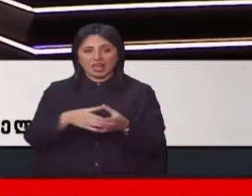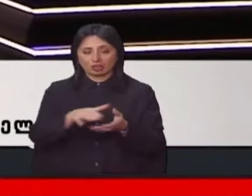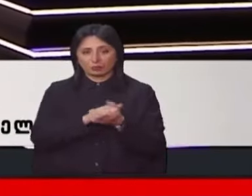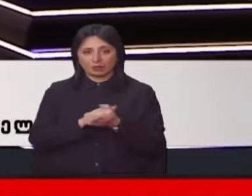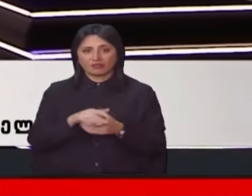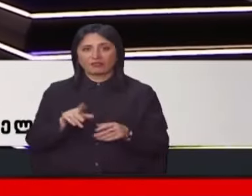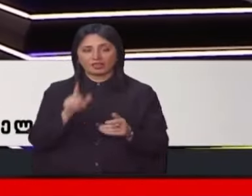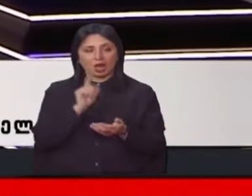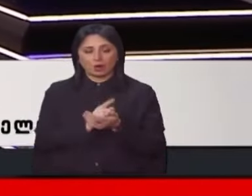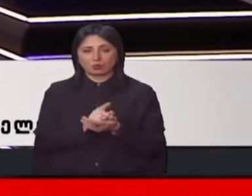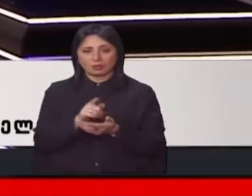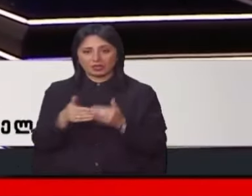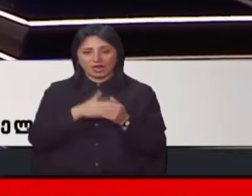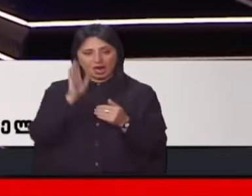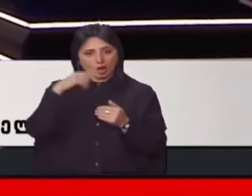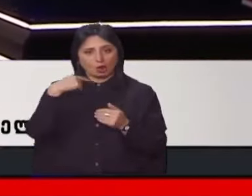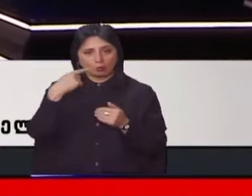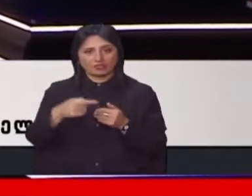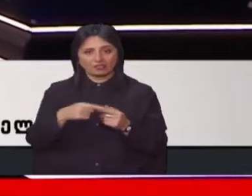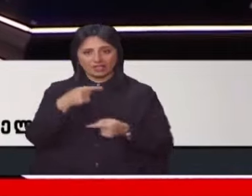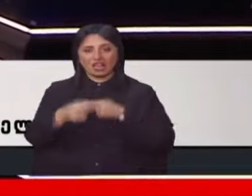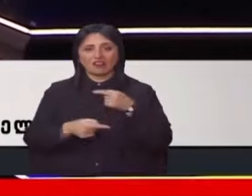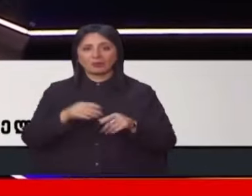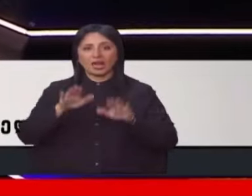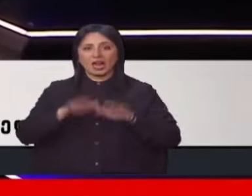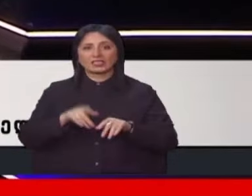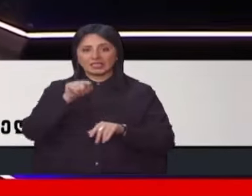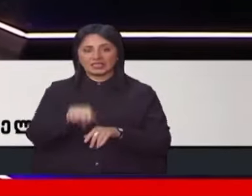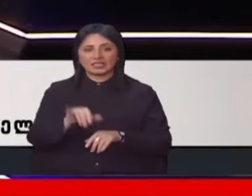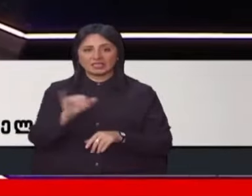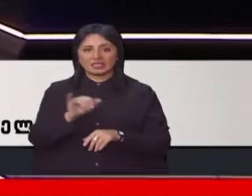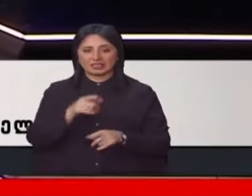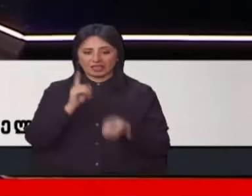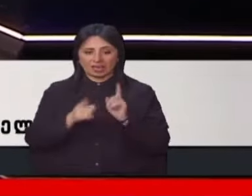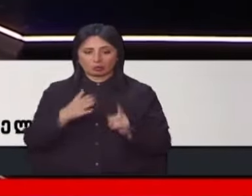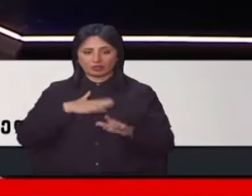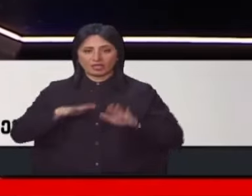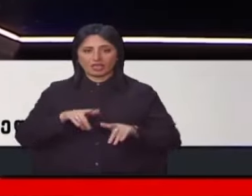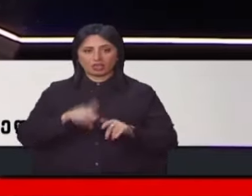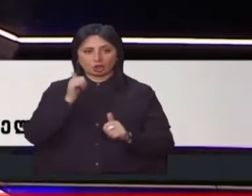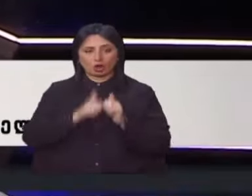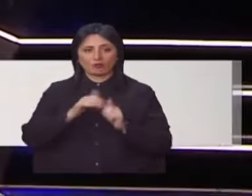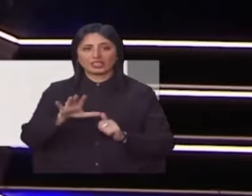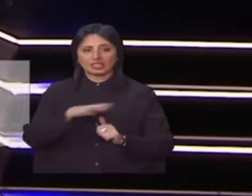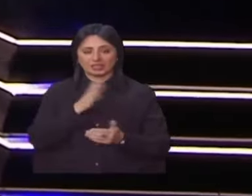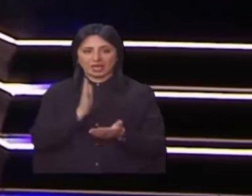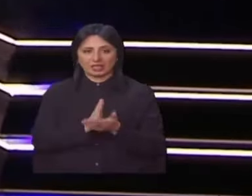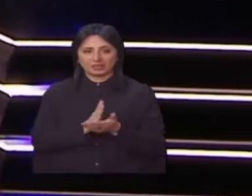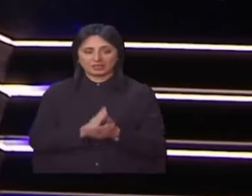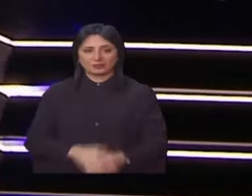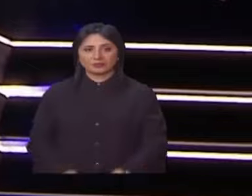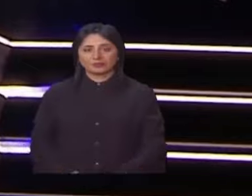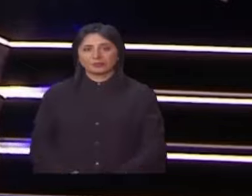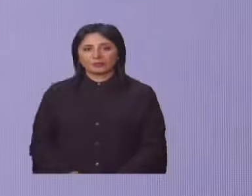ერთობლივად აუცილებლად ახლო მომავალში დავიმკვიდრებთ ადგილს იქ, სადაც რეალურად ჩვენი ადგილი ყოველთვის იყო და არის ევროპაში. კი